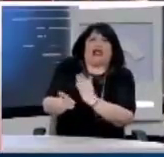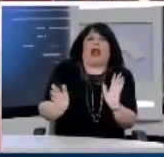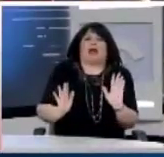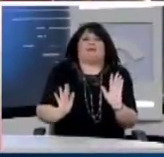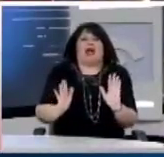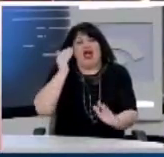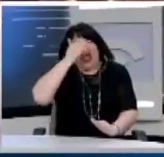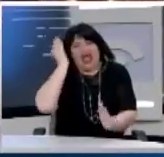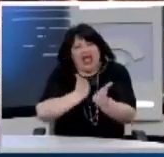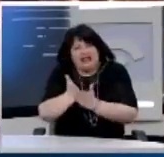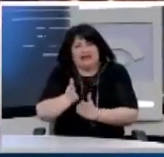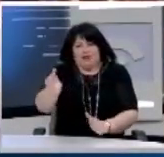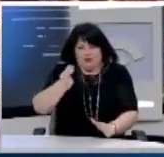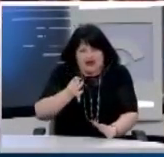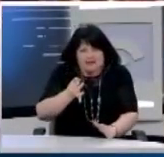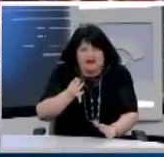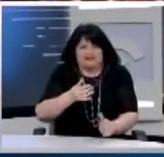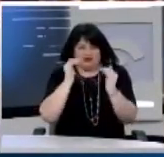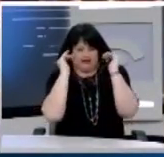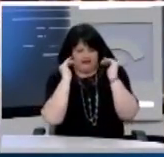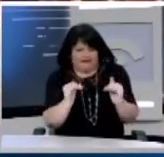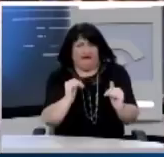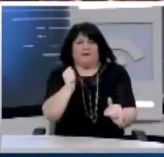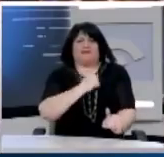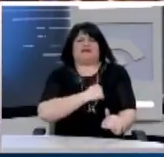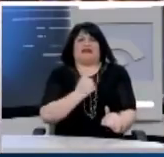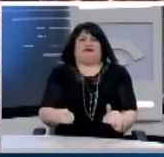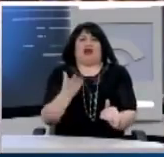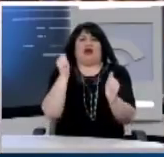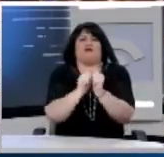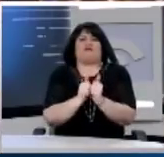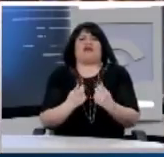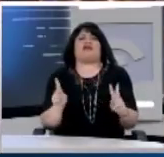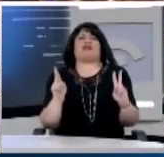Με έντιμο τρόπο είπατε ότι είσαστε με τον νεοφιλελευθερισμό.